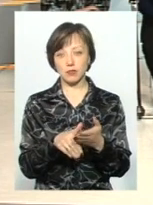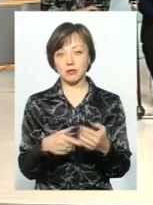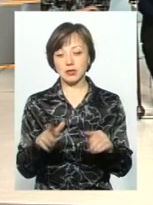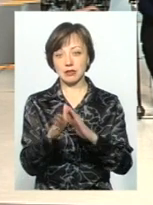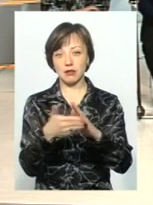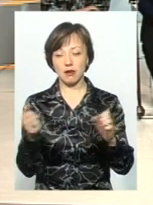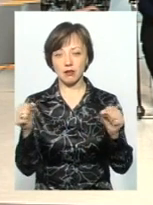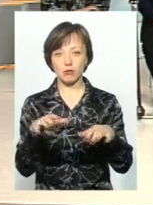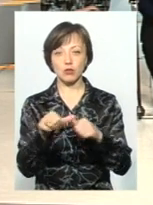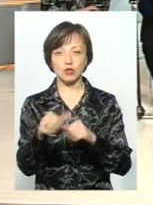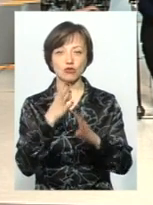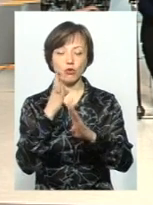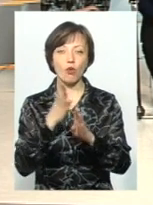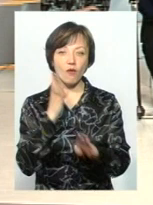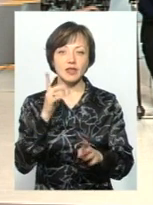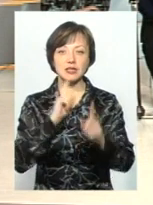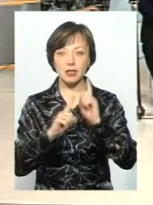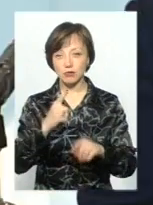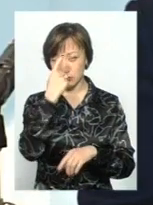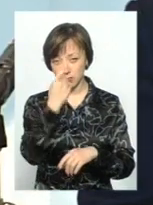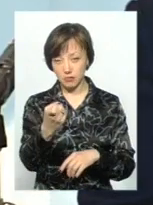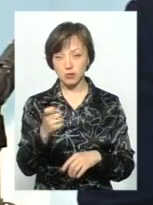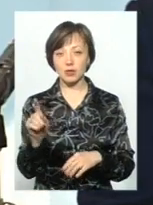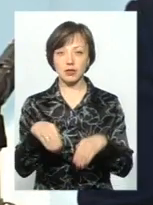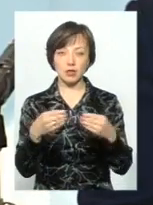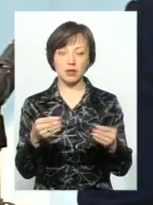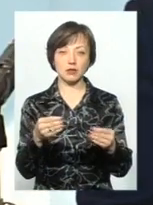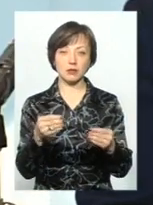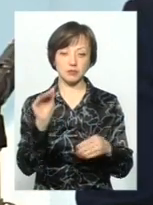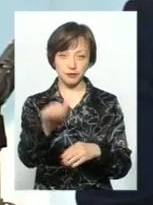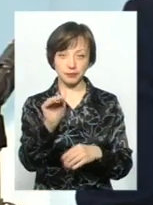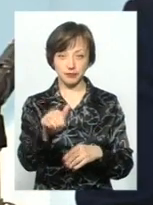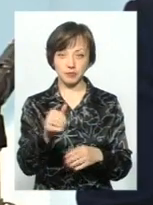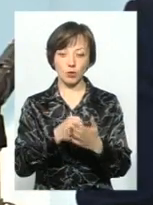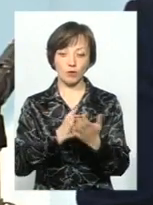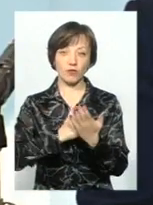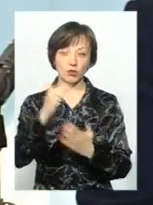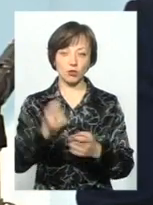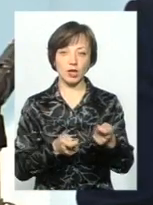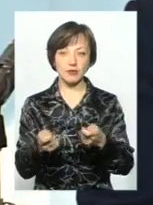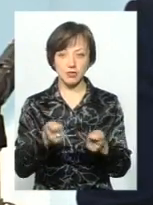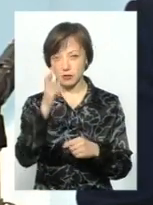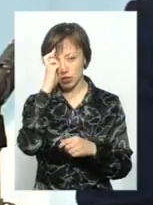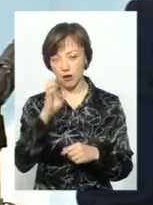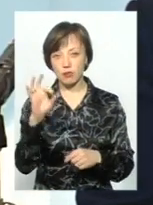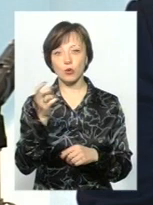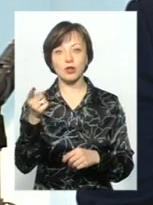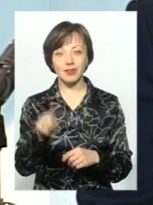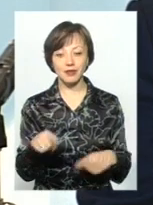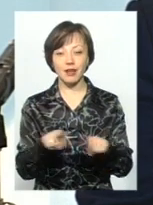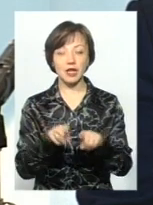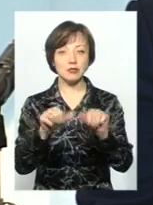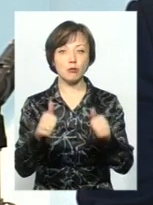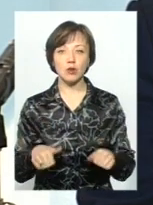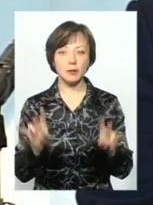позачергові сесії для того, щоб дати сигнал, дати дзвінок до вищого керівництва держави про те, що такий